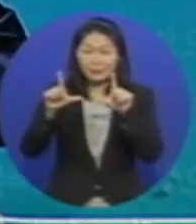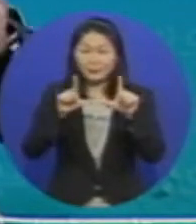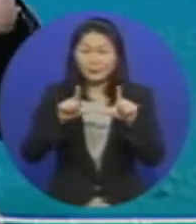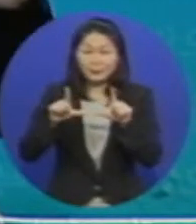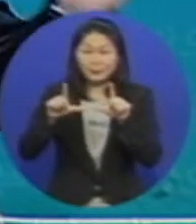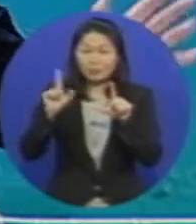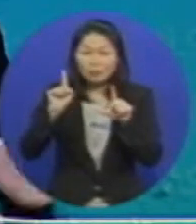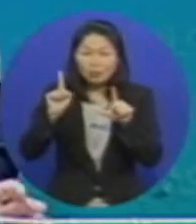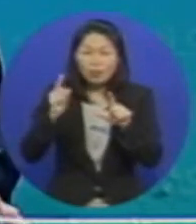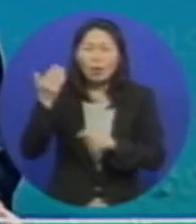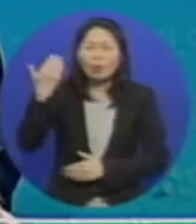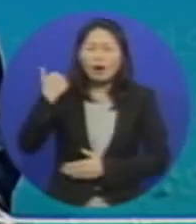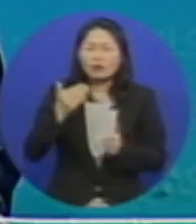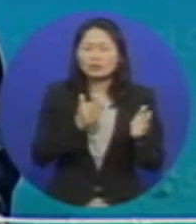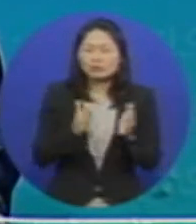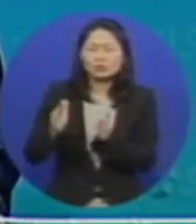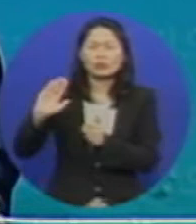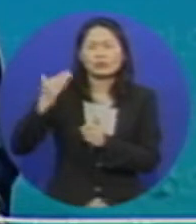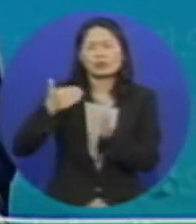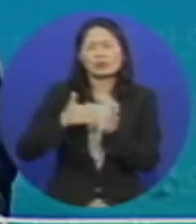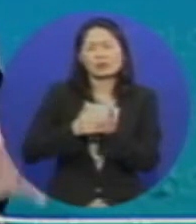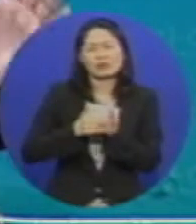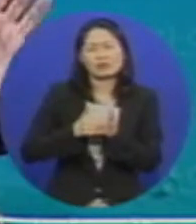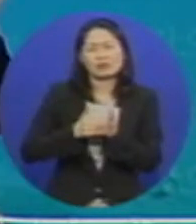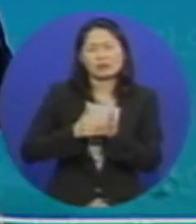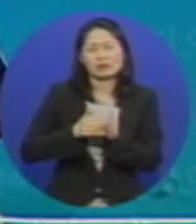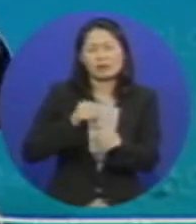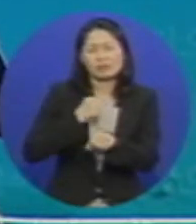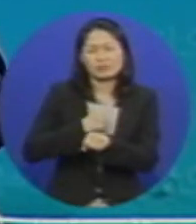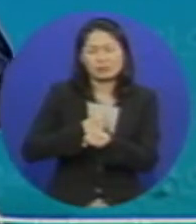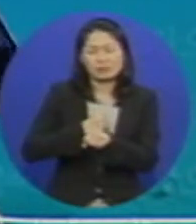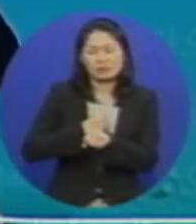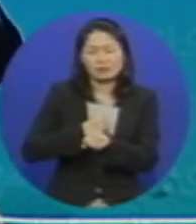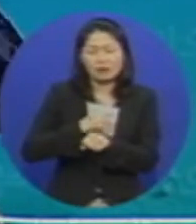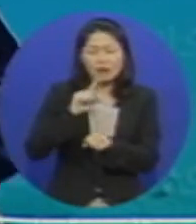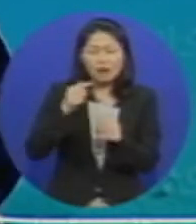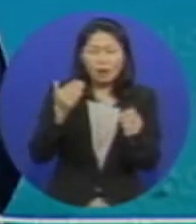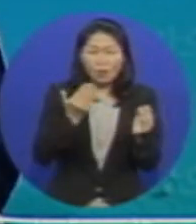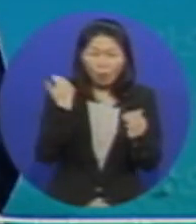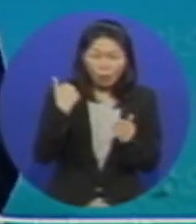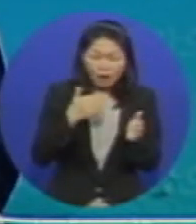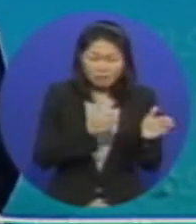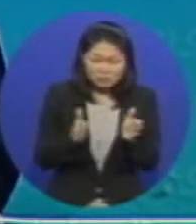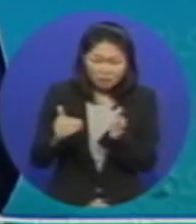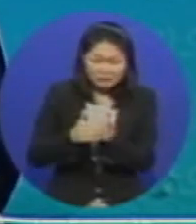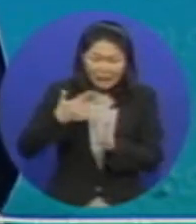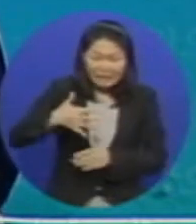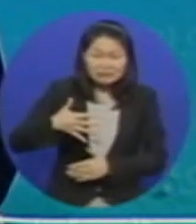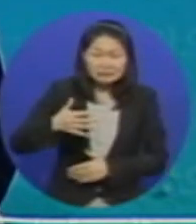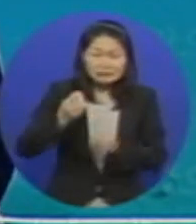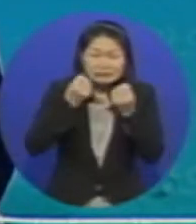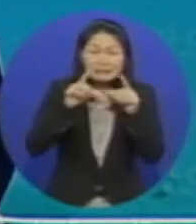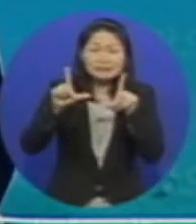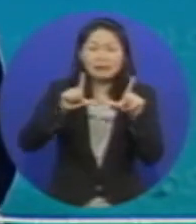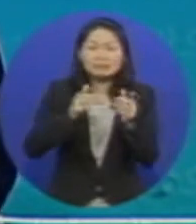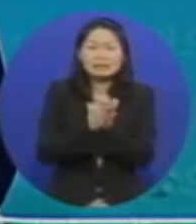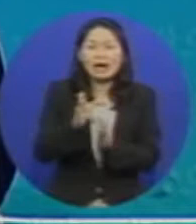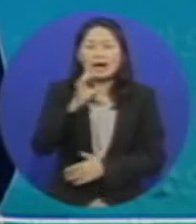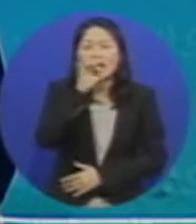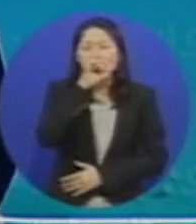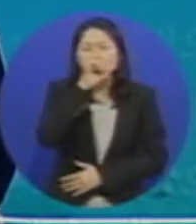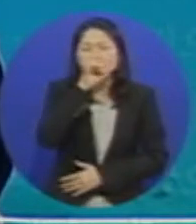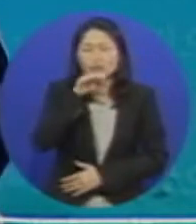과거 정리가 돼야 되는 거에요 그렇지 않고서 어떻게 새 삶을 시작할 수 있어요 예수 믿는 순간부터